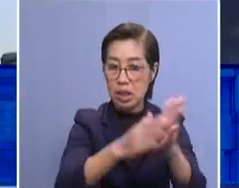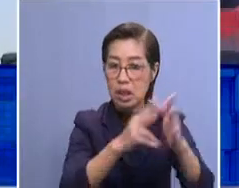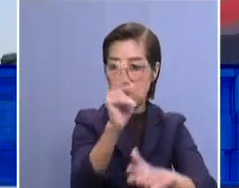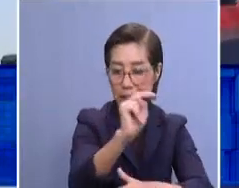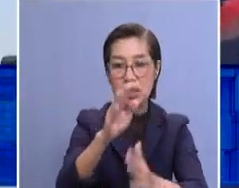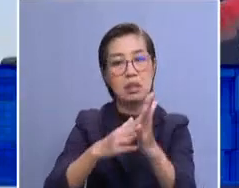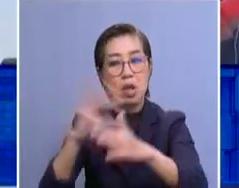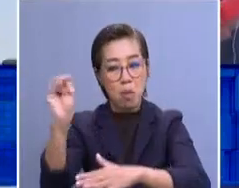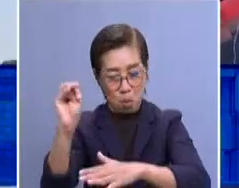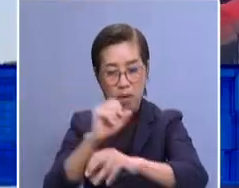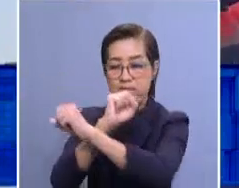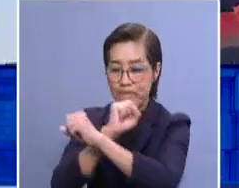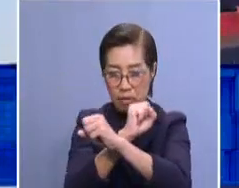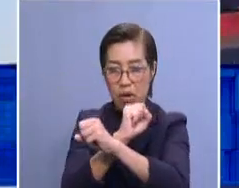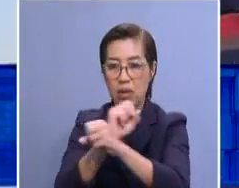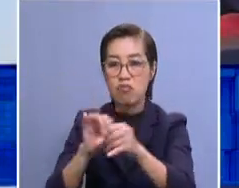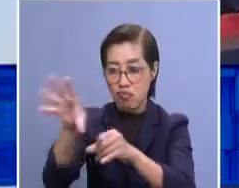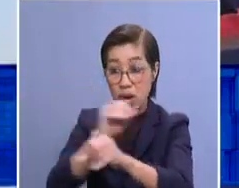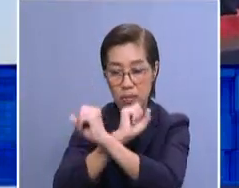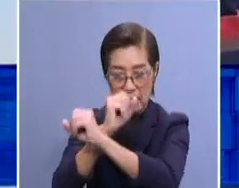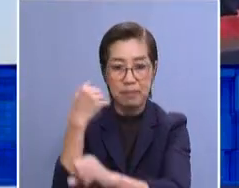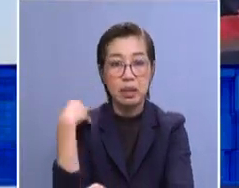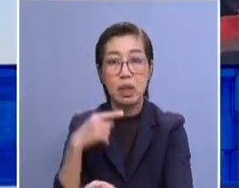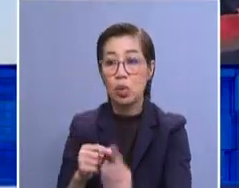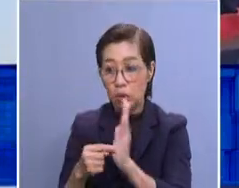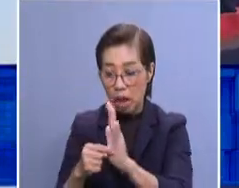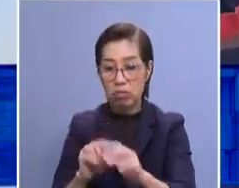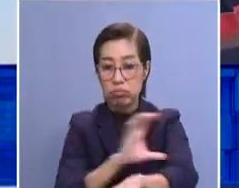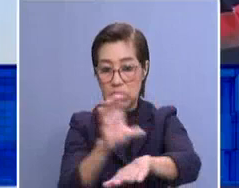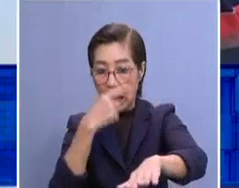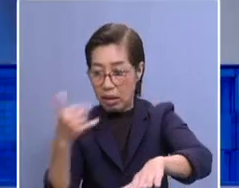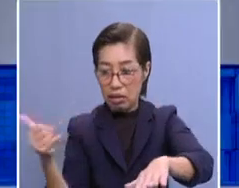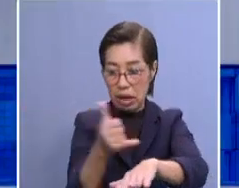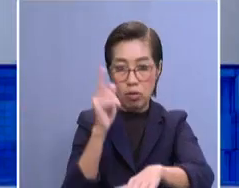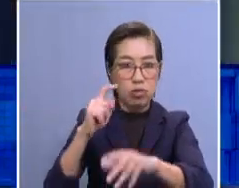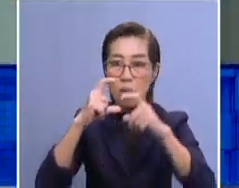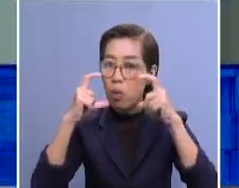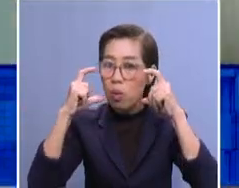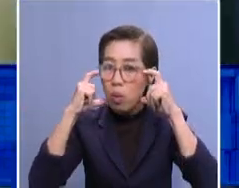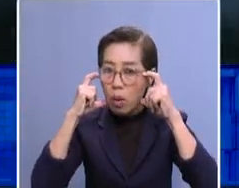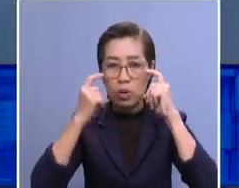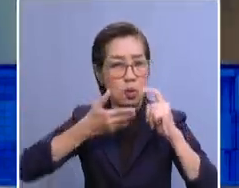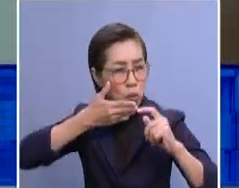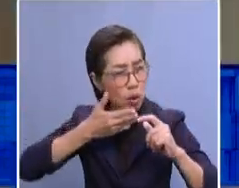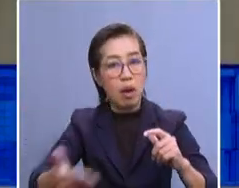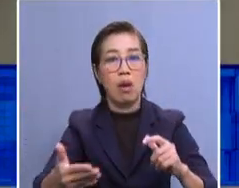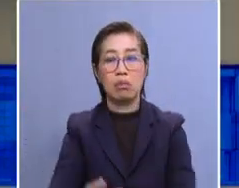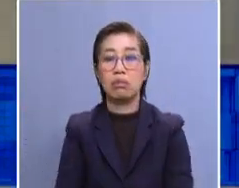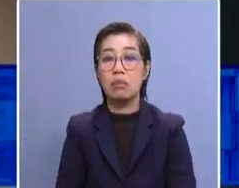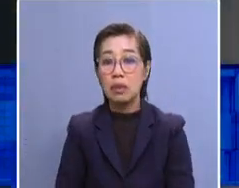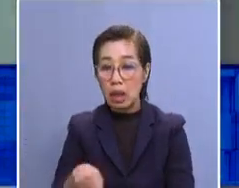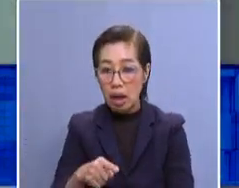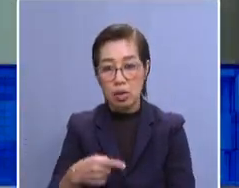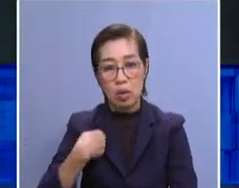มีมาตรการป้องกันคอมพิวเตอร์ก้าวอย่างเข้มงวดเช่นบังคับให้ผู้โดยสารทุกท่านต้องสวมหน้ากากอนามัยหรือหน้ากากผ้าตลอดเวลาที่อยู่บนรถไฟฟ้าจะคัด